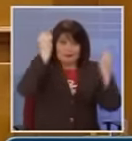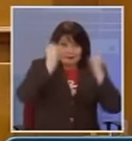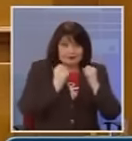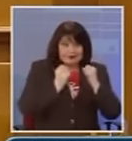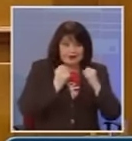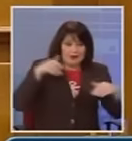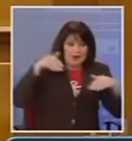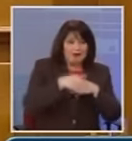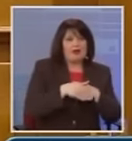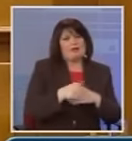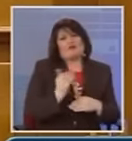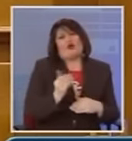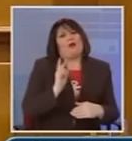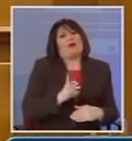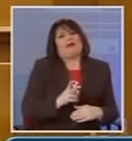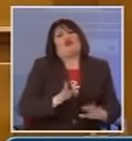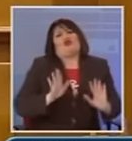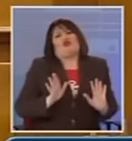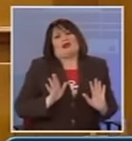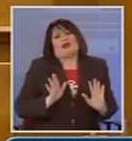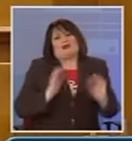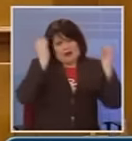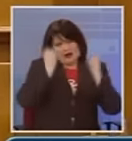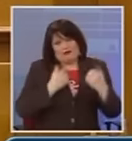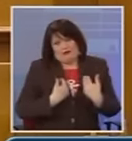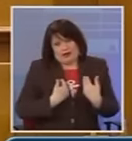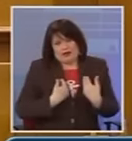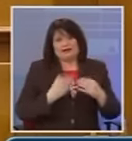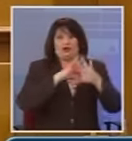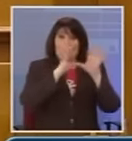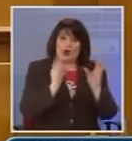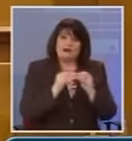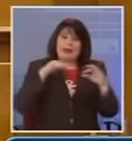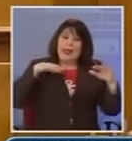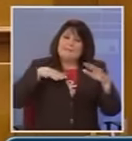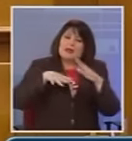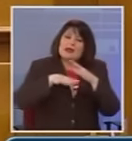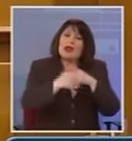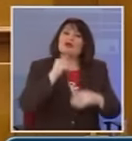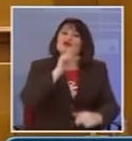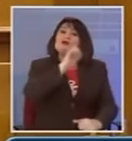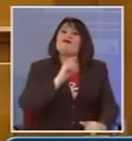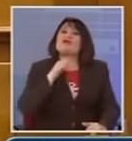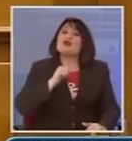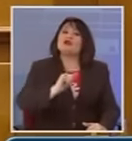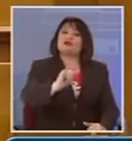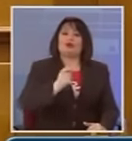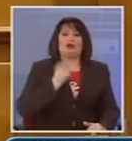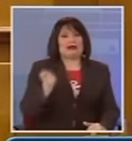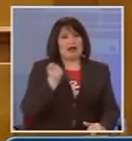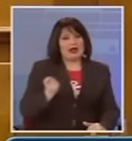χρεοκοπίας είναι πολύ μικρότερος. Επειδή όλα αυτά λοιπόν επηρεάζουν τη βιωσιμότητα του χρέους, εμείς